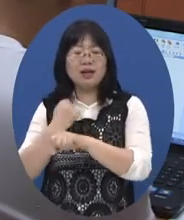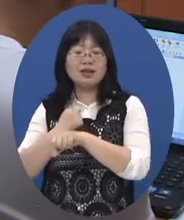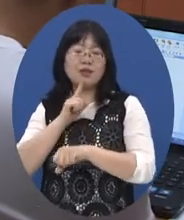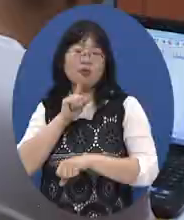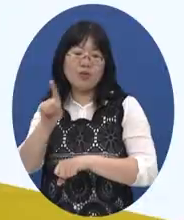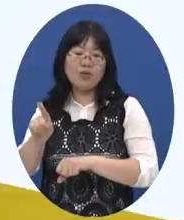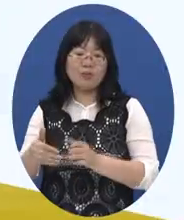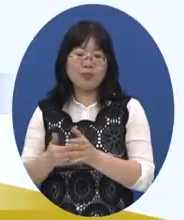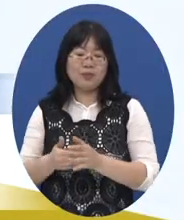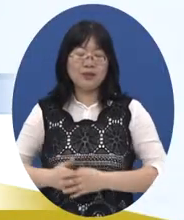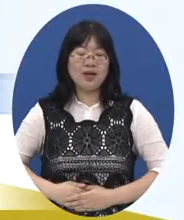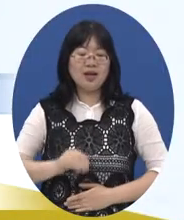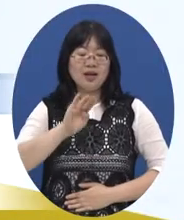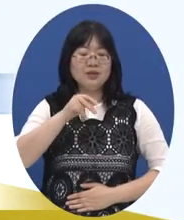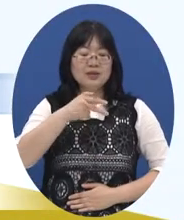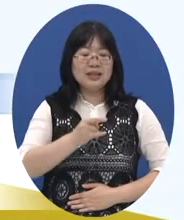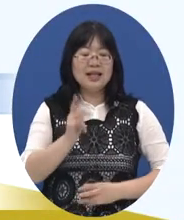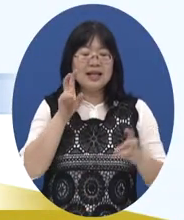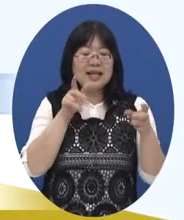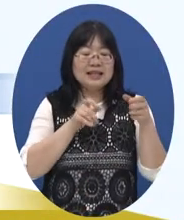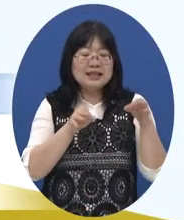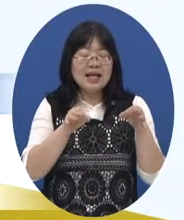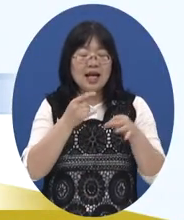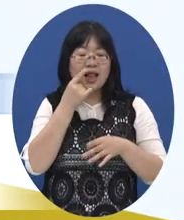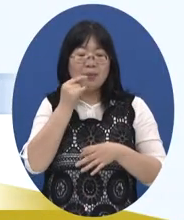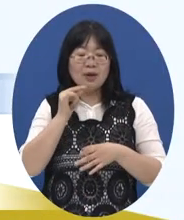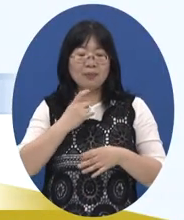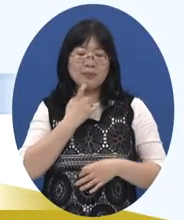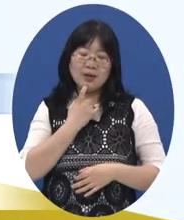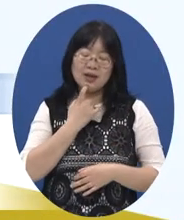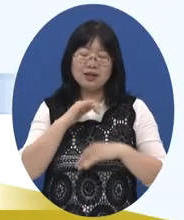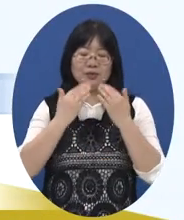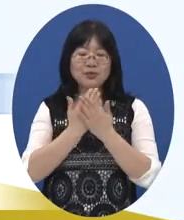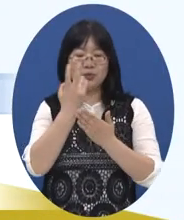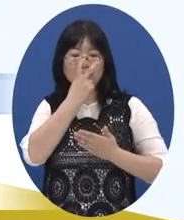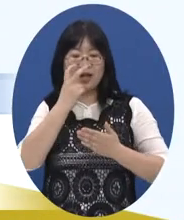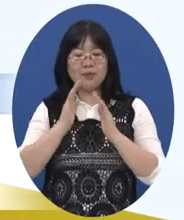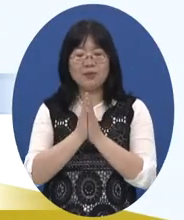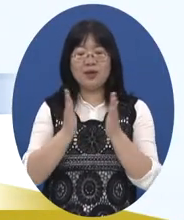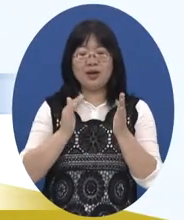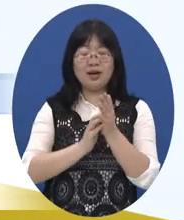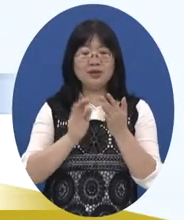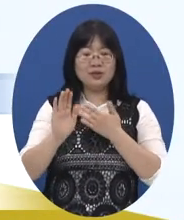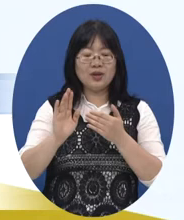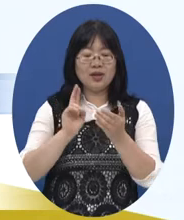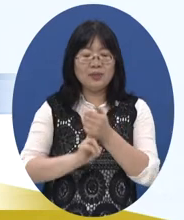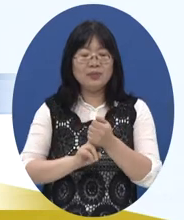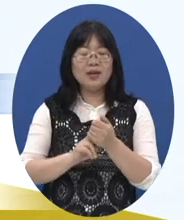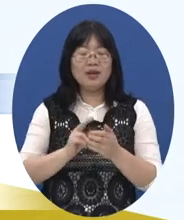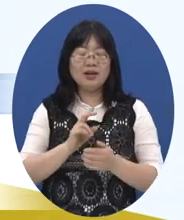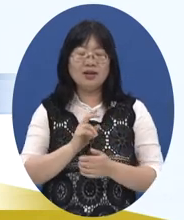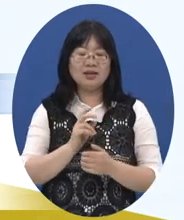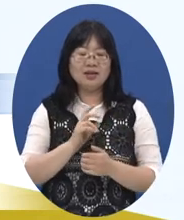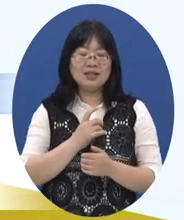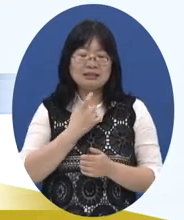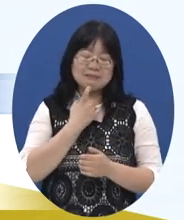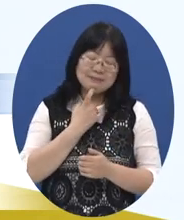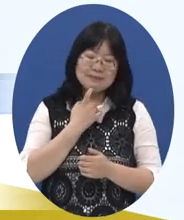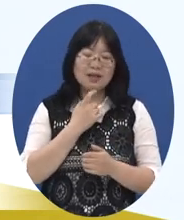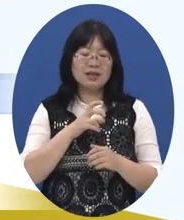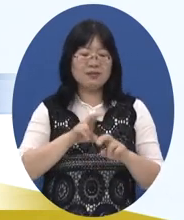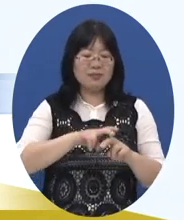전략입니다. 반도체 시장의 일본 독과점 전수조사를 전격 실시하여 감춰진